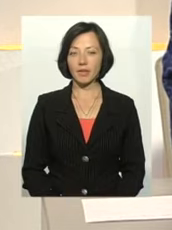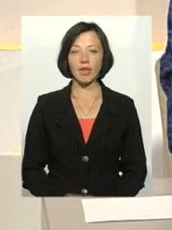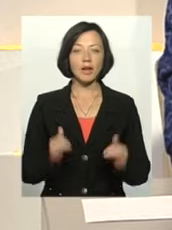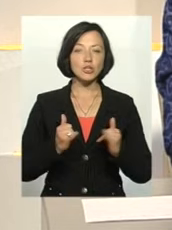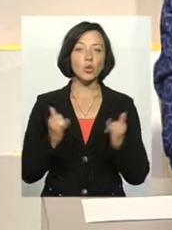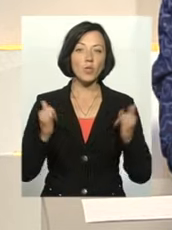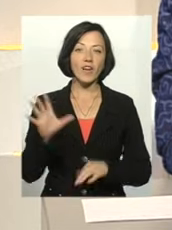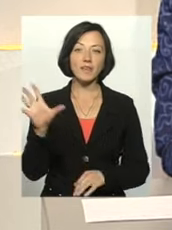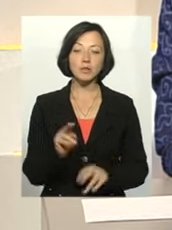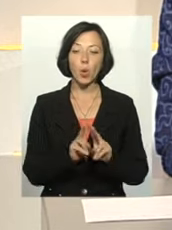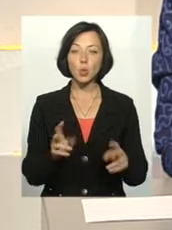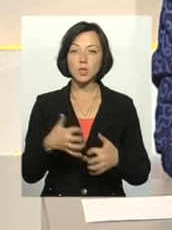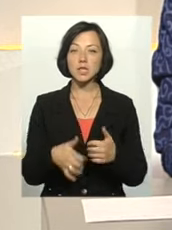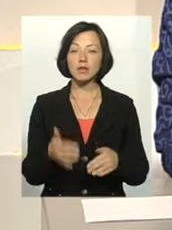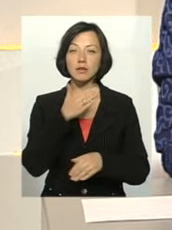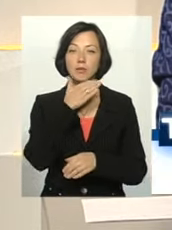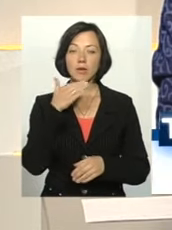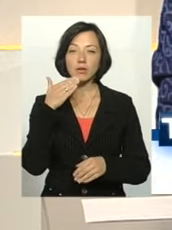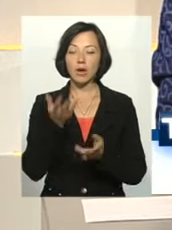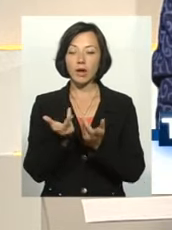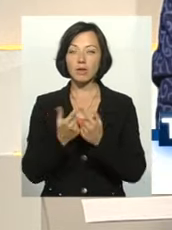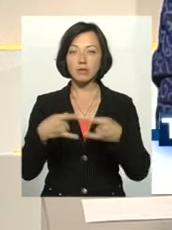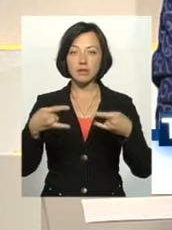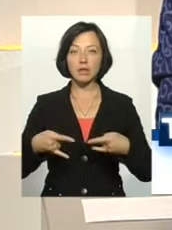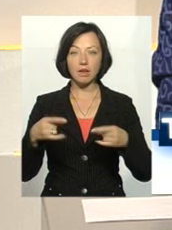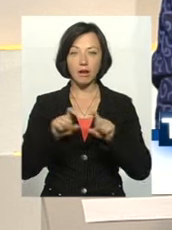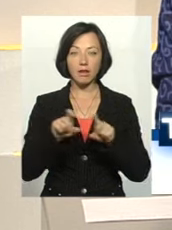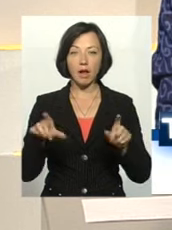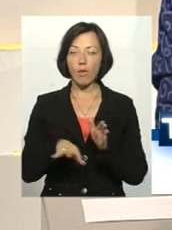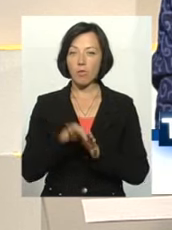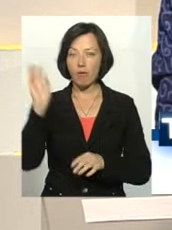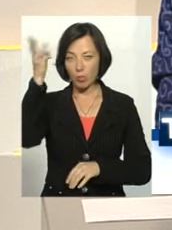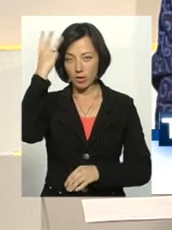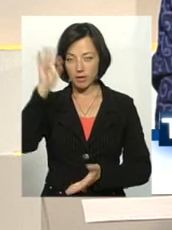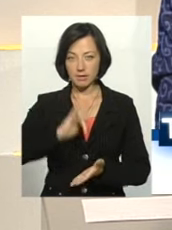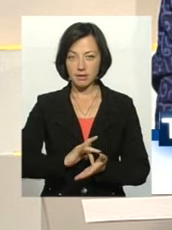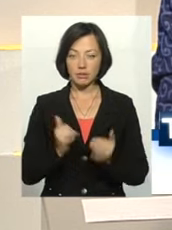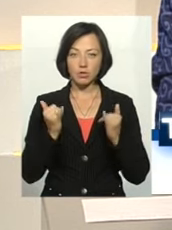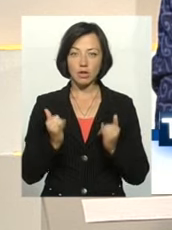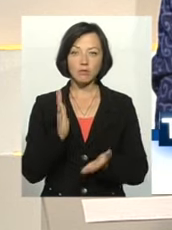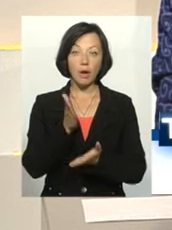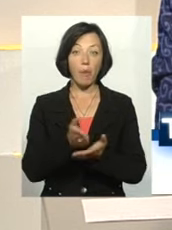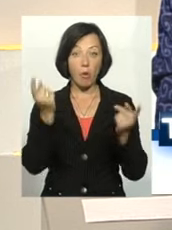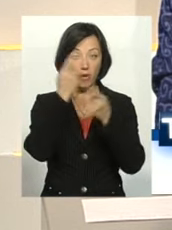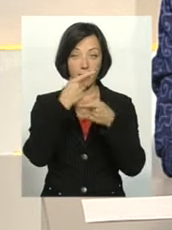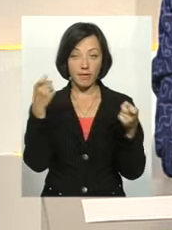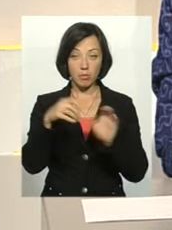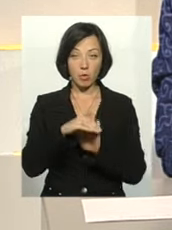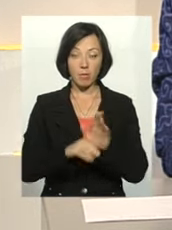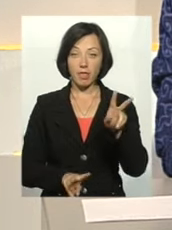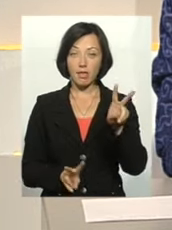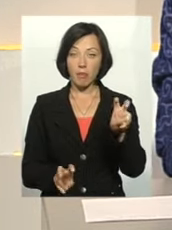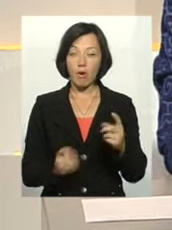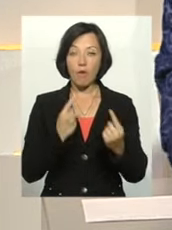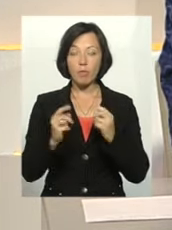і шанування усім, хто серед чималової кількості телеканалів у цій порі обрав саме Поділля Центр. На часі у прямому ефірі тема, і нині